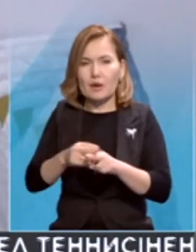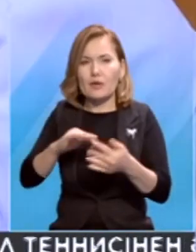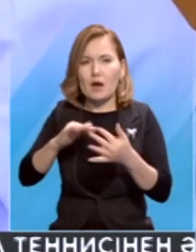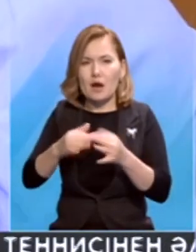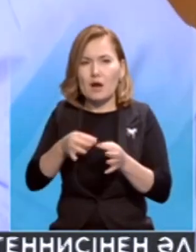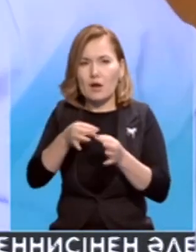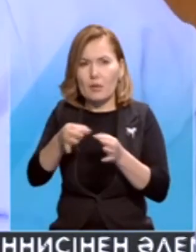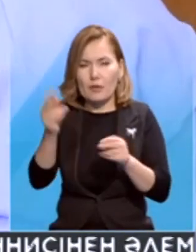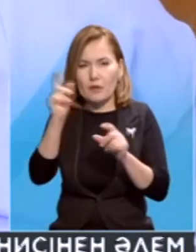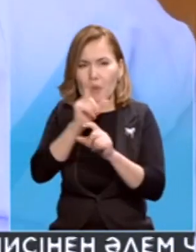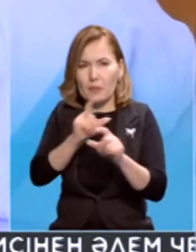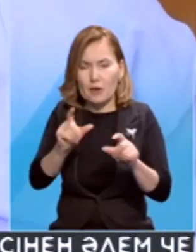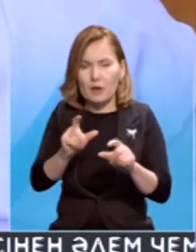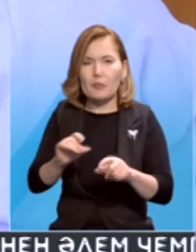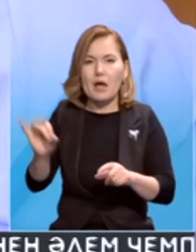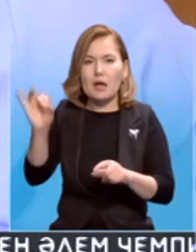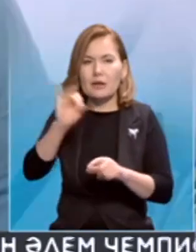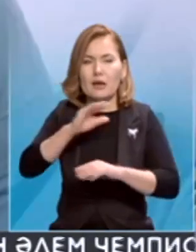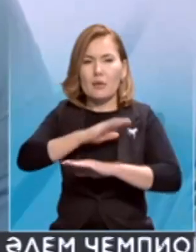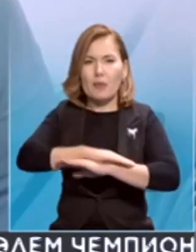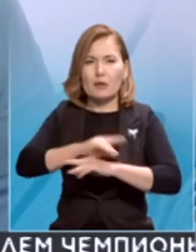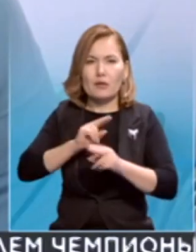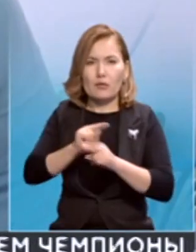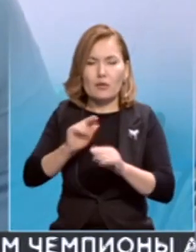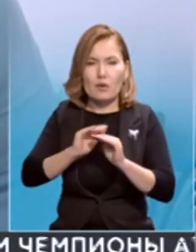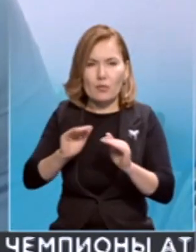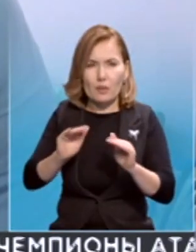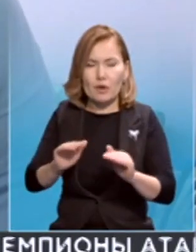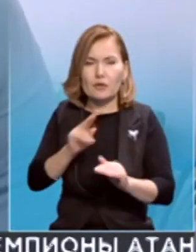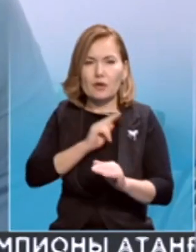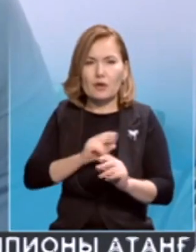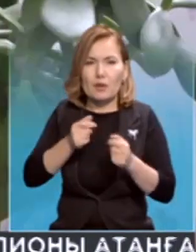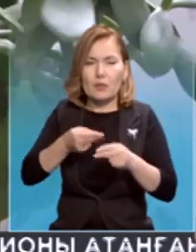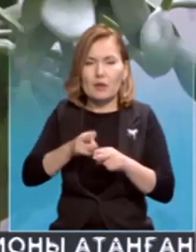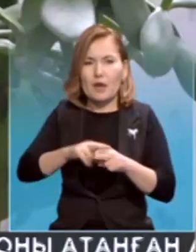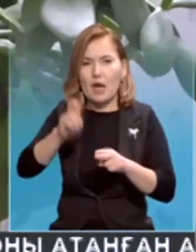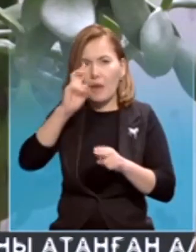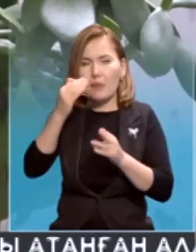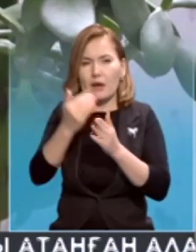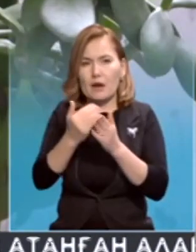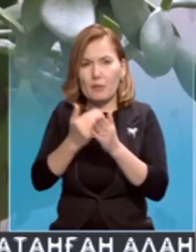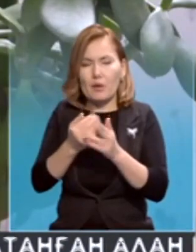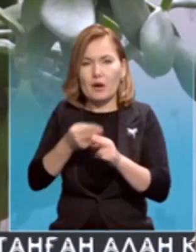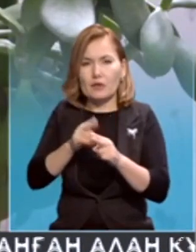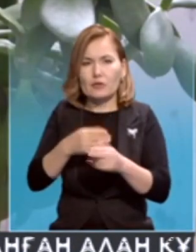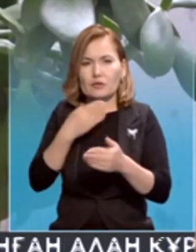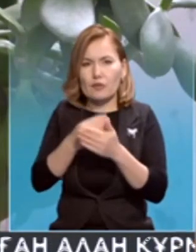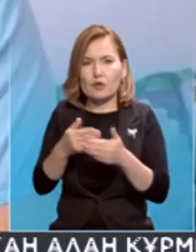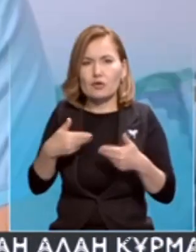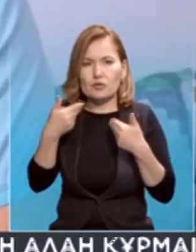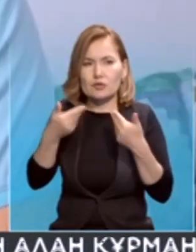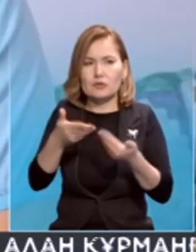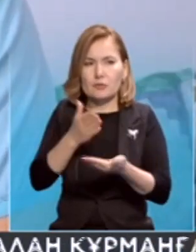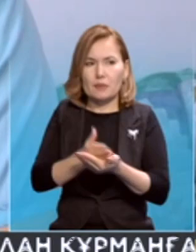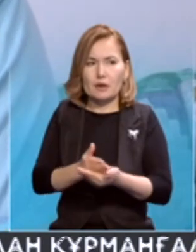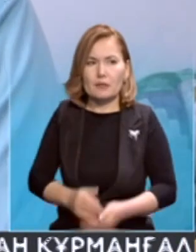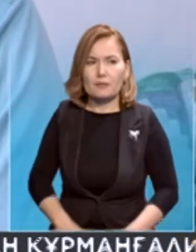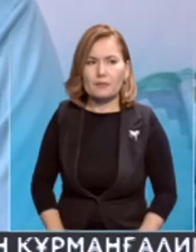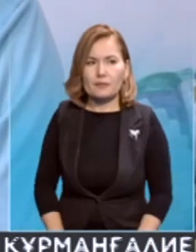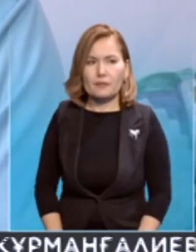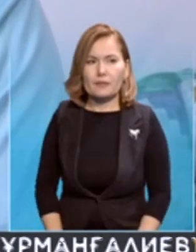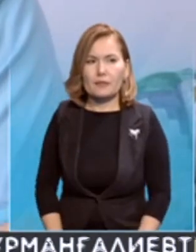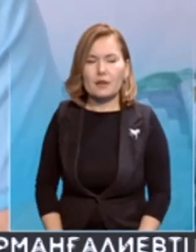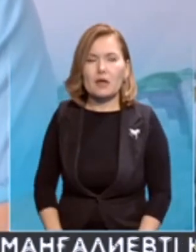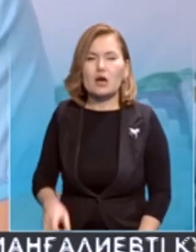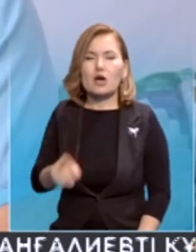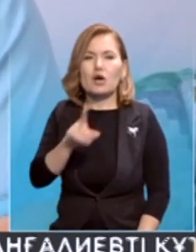ауылдардың біріндегі мектепте тарих пәнінен сабақ береді. Дегенмен ұстаздардың мемлекеттік бағдарламаға өз ұсынысы бар. Жас семья